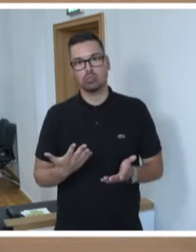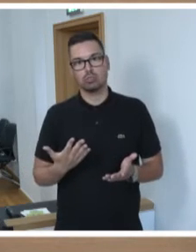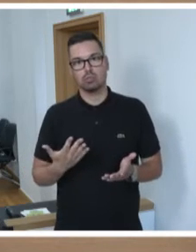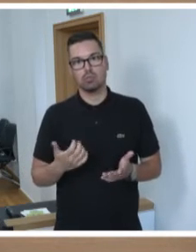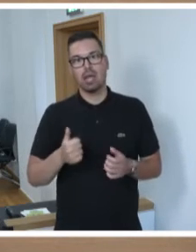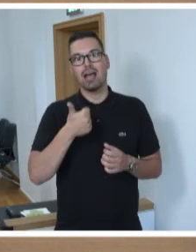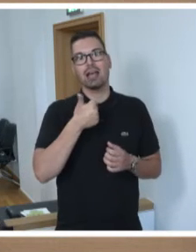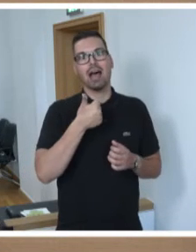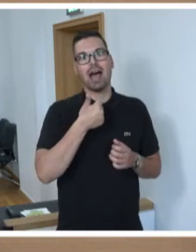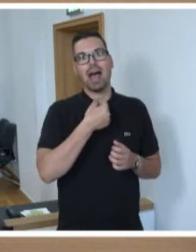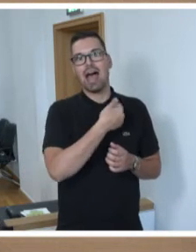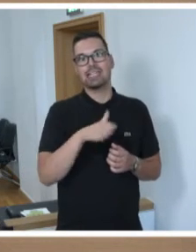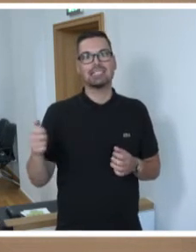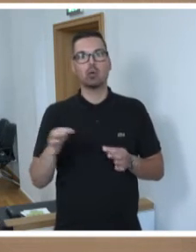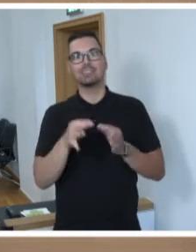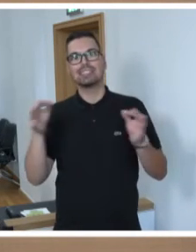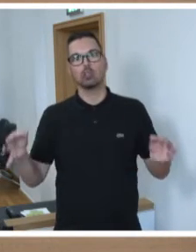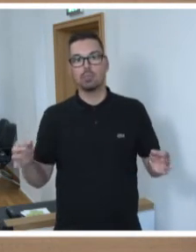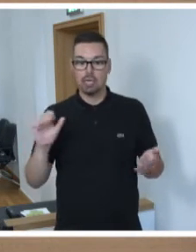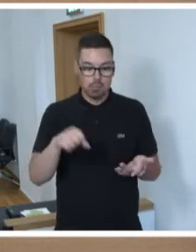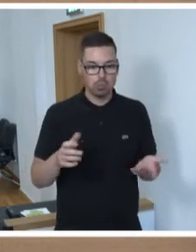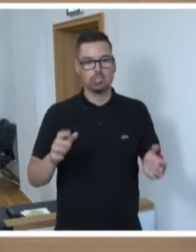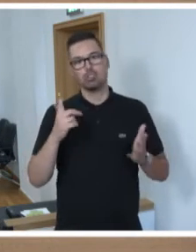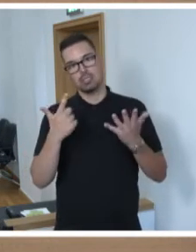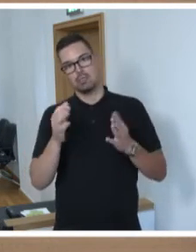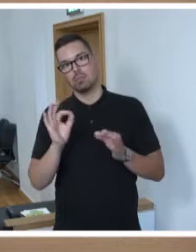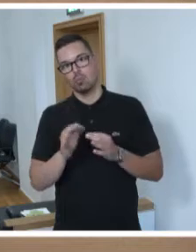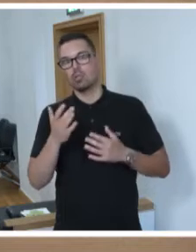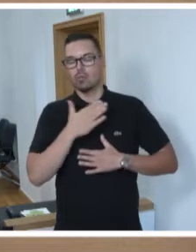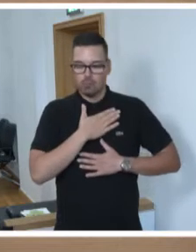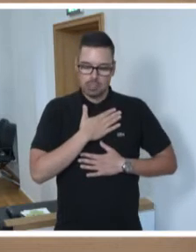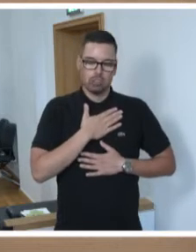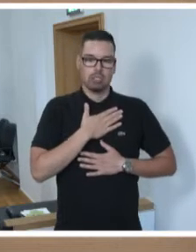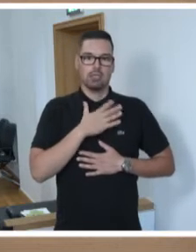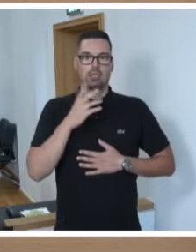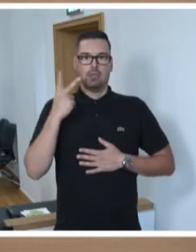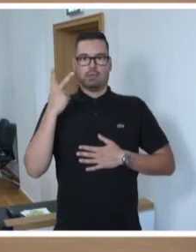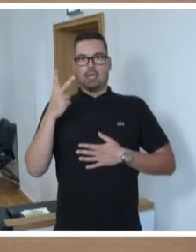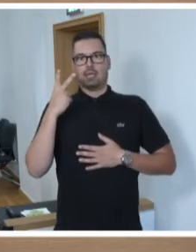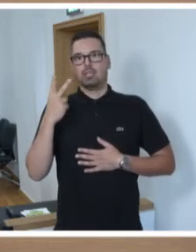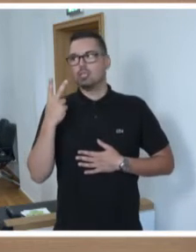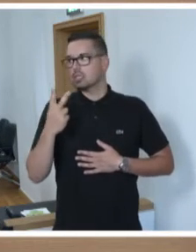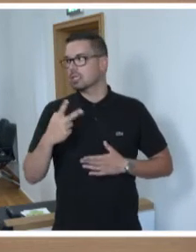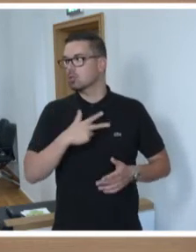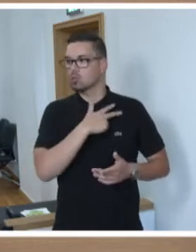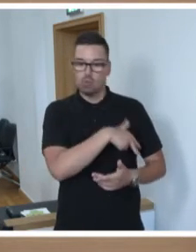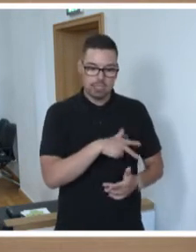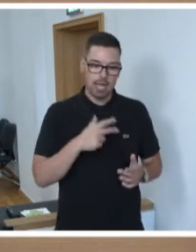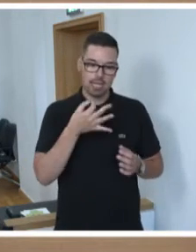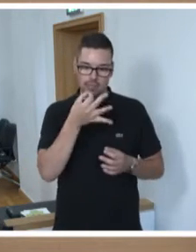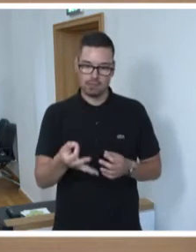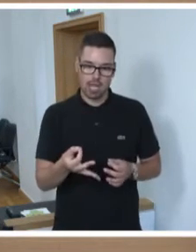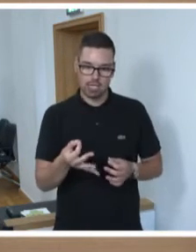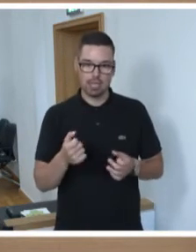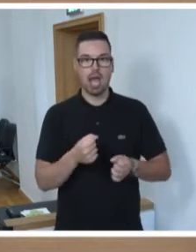1000 Kilometern sind möglich. Und der siebte Punkt, der ist mir ganz persönlich sehr wichtig, es ist auch eine soziale Frage. Fahrzeuge,